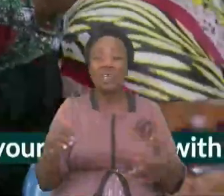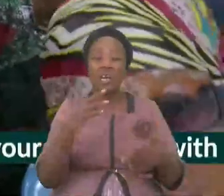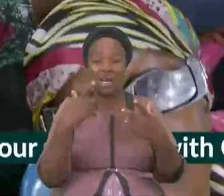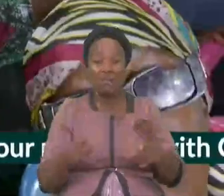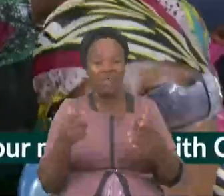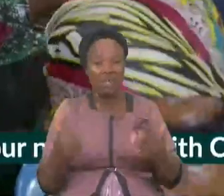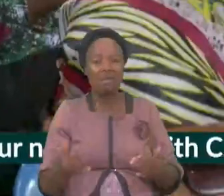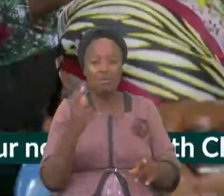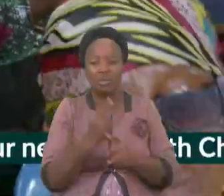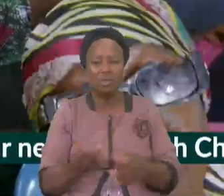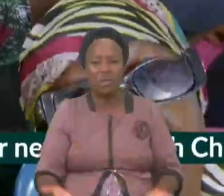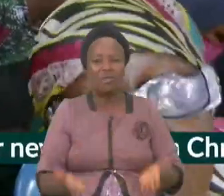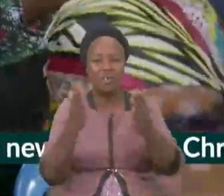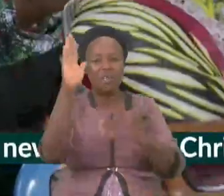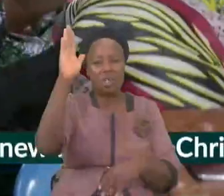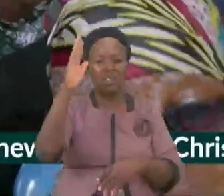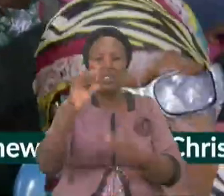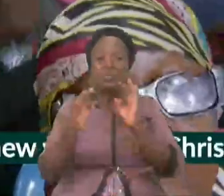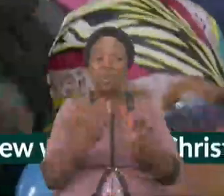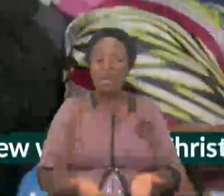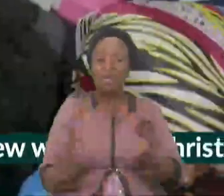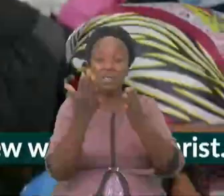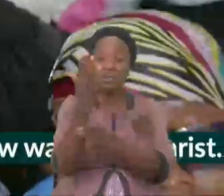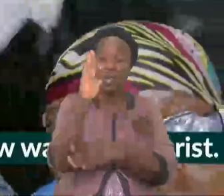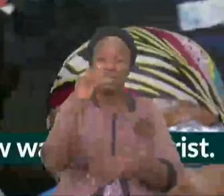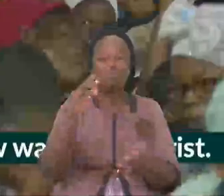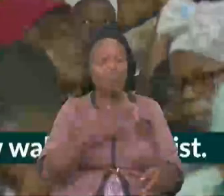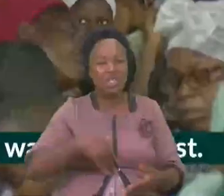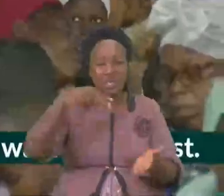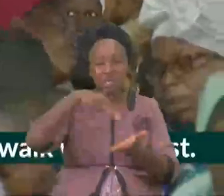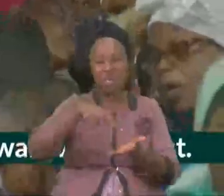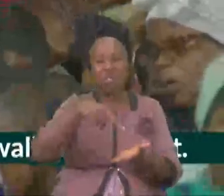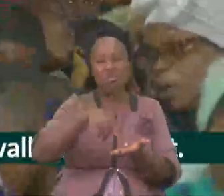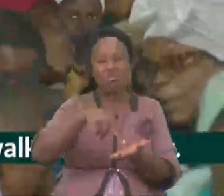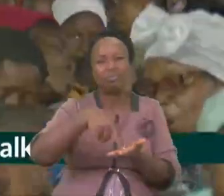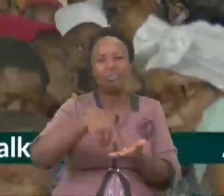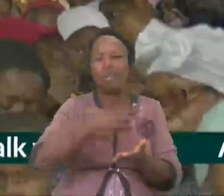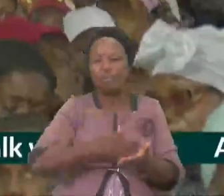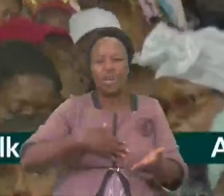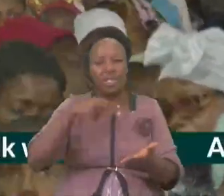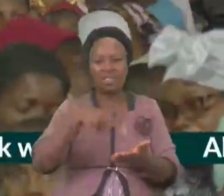se produisent. Lève ta main. Si tu lèves ta main, mets-toi debout partout où tu es.